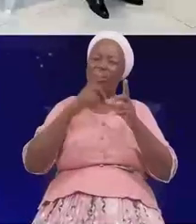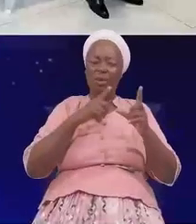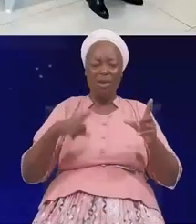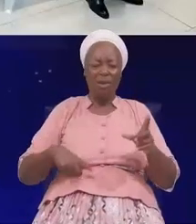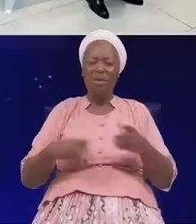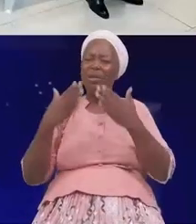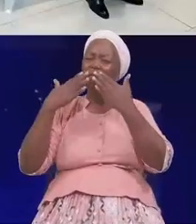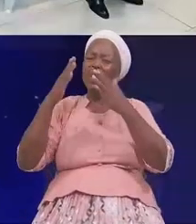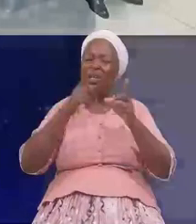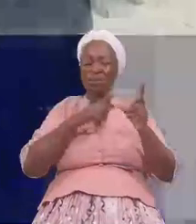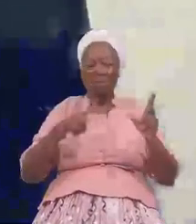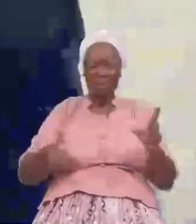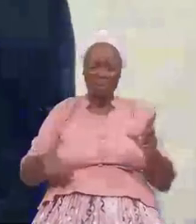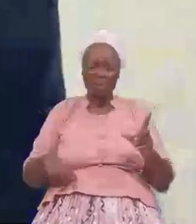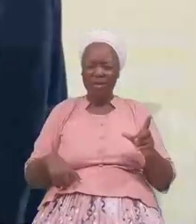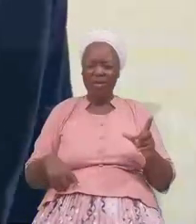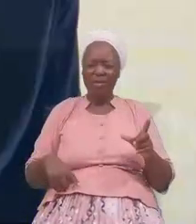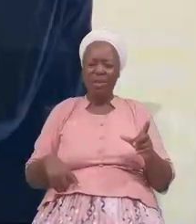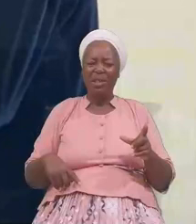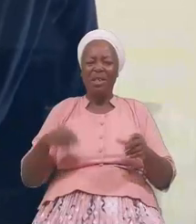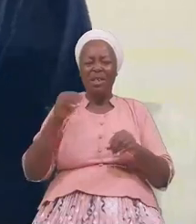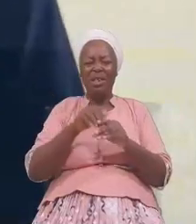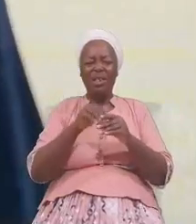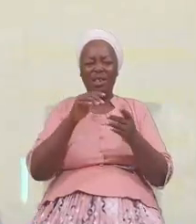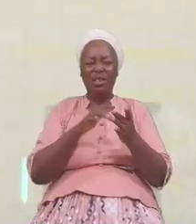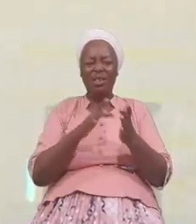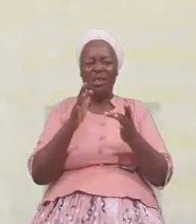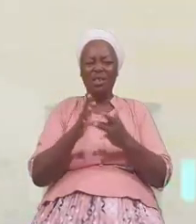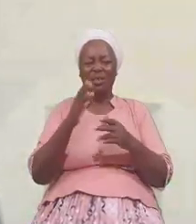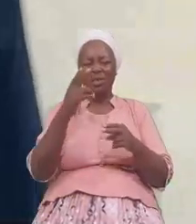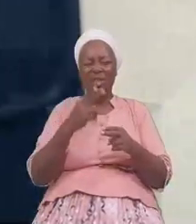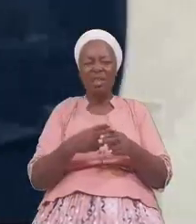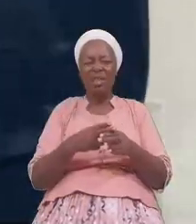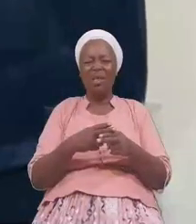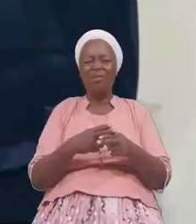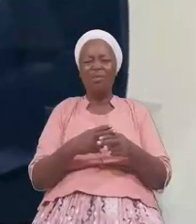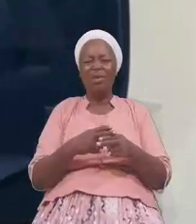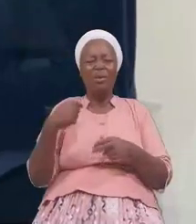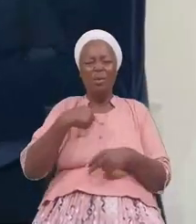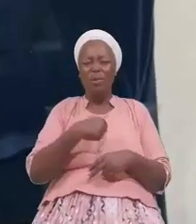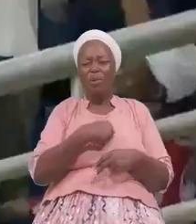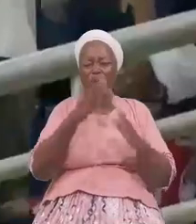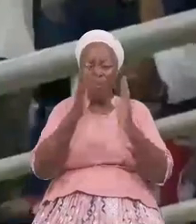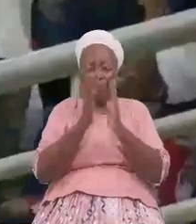Seigneur. Au nom de Jésus, nous prions.